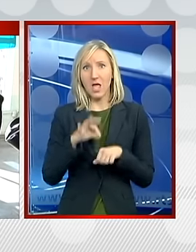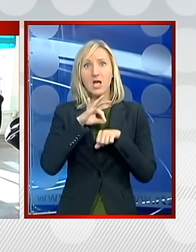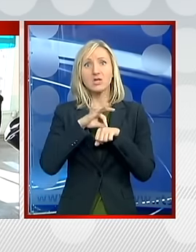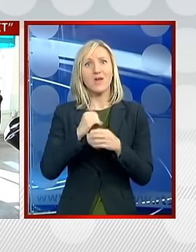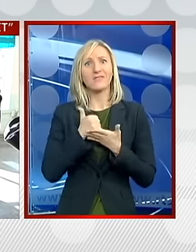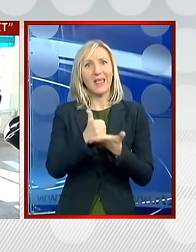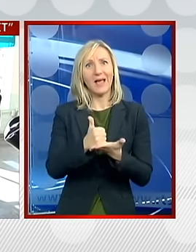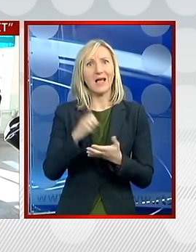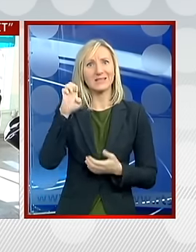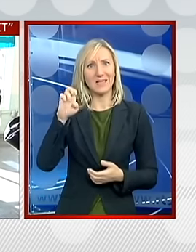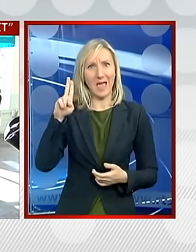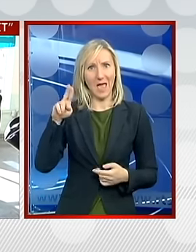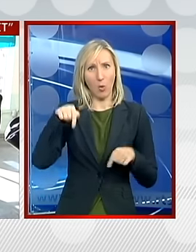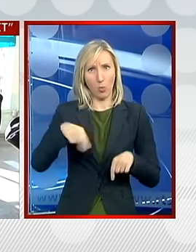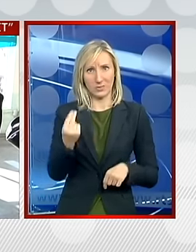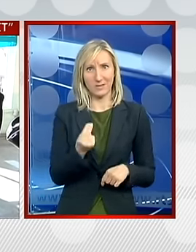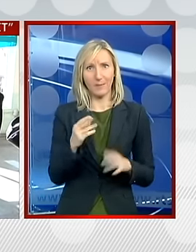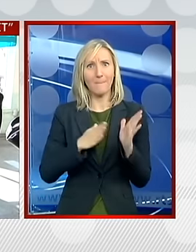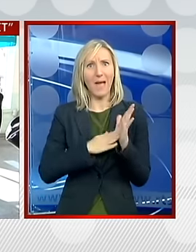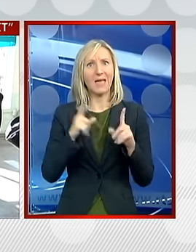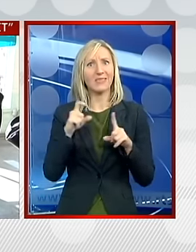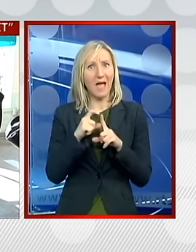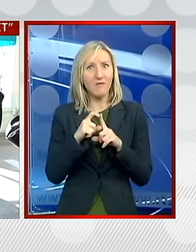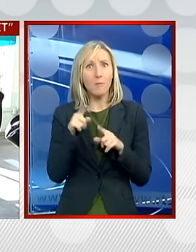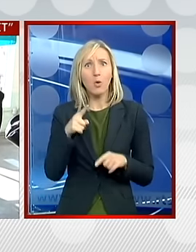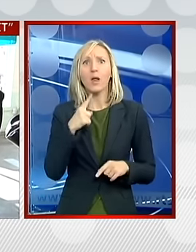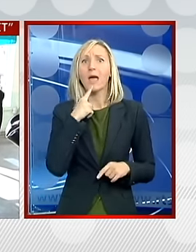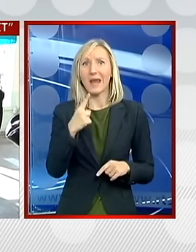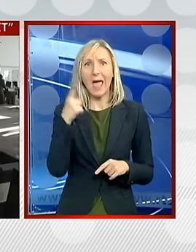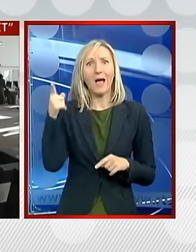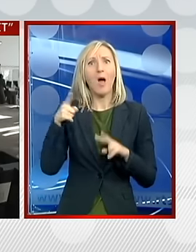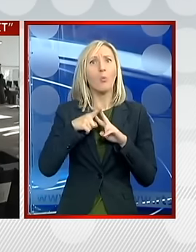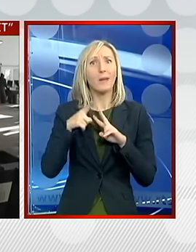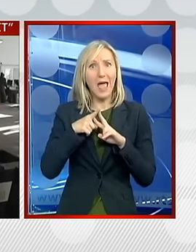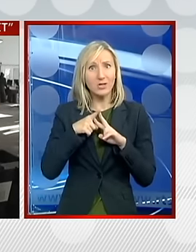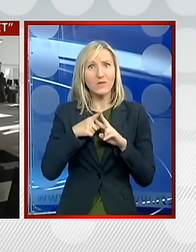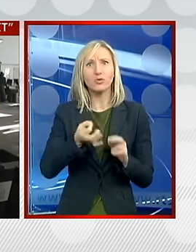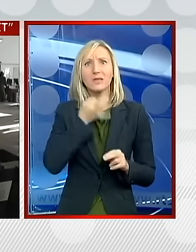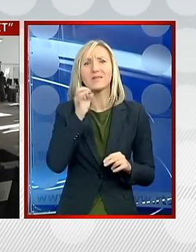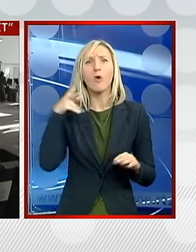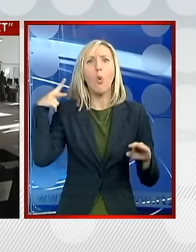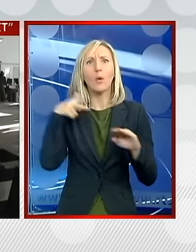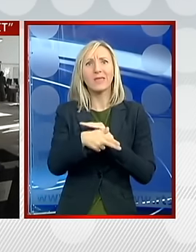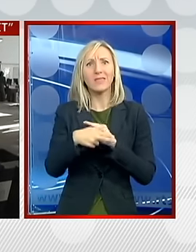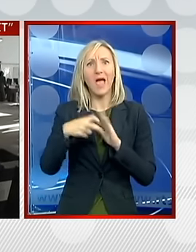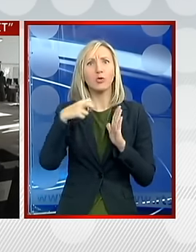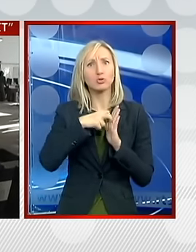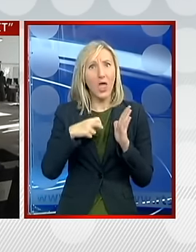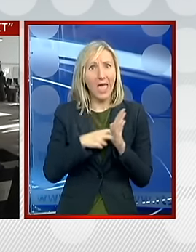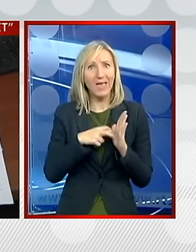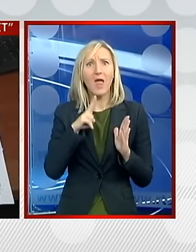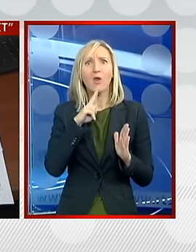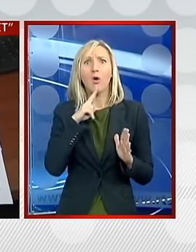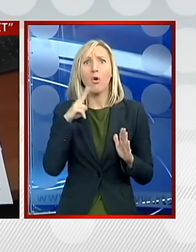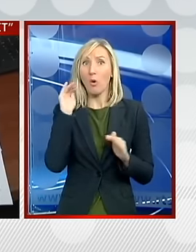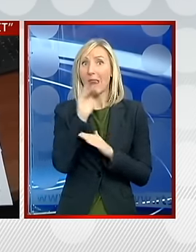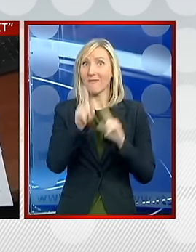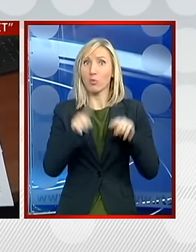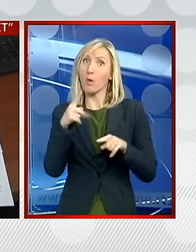Šef delegacije Evropske unije u Srbiji, Michael Davenport, rekao je u Preševu da izjave o ukidanju Šengena, koje najavljuju pojedine zemlje